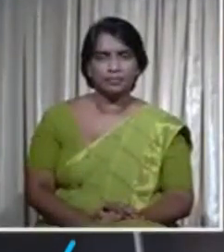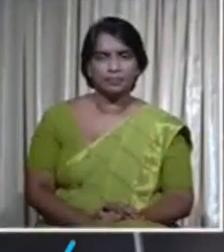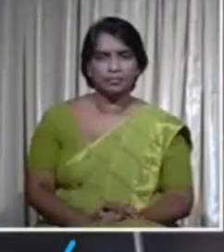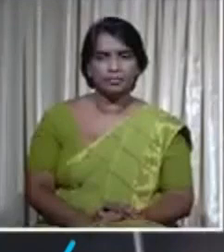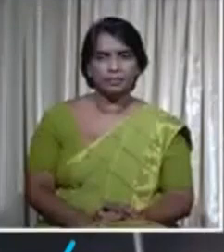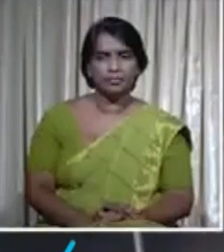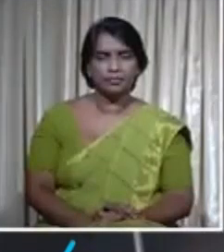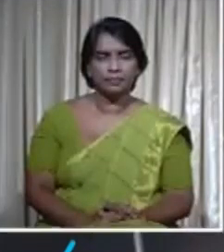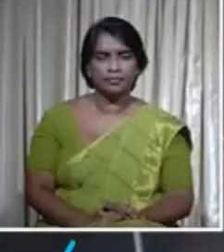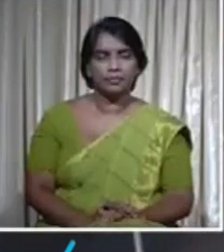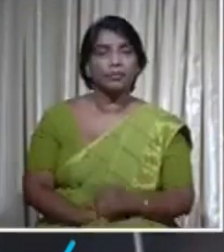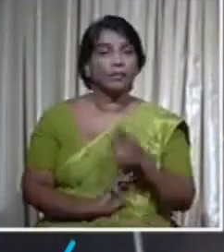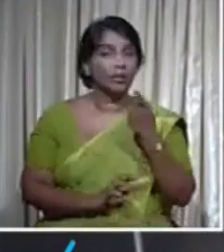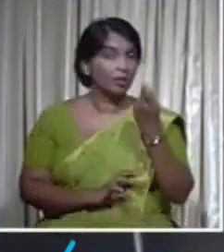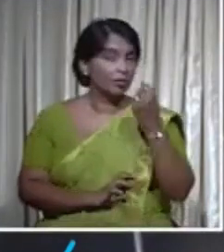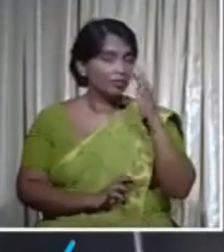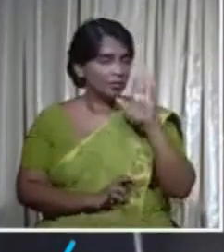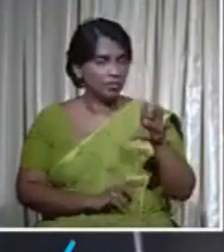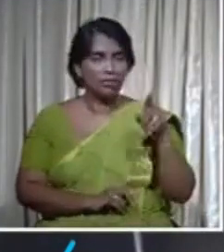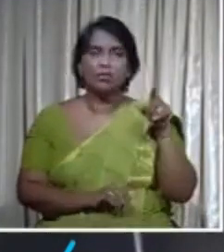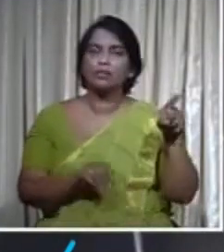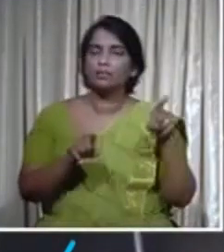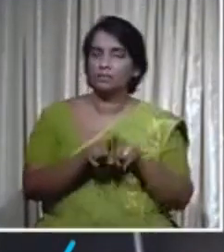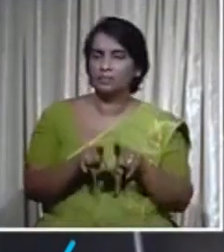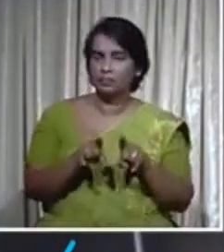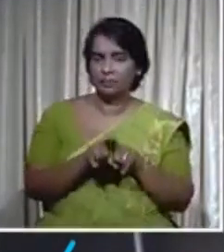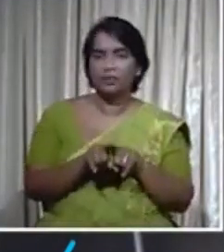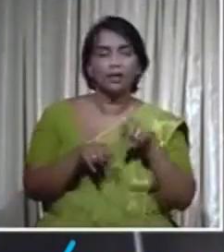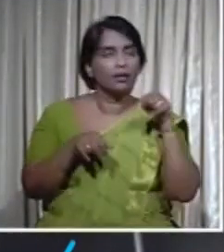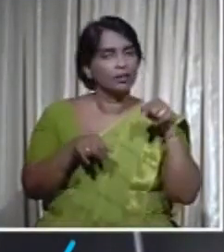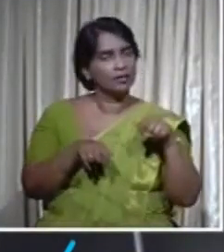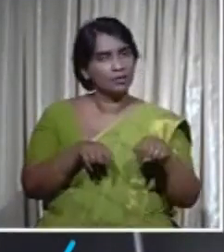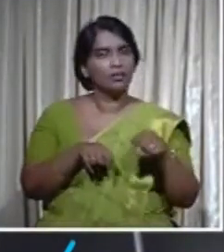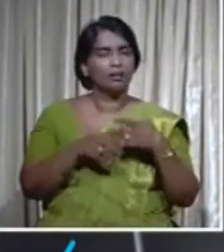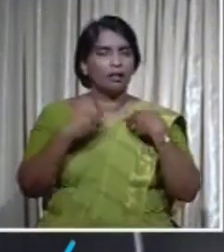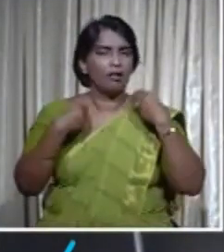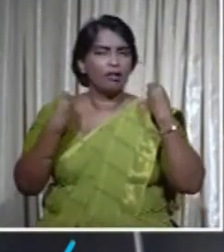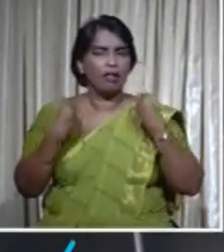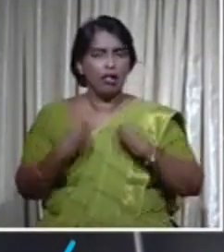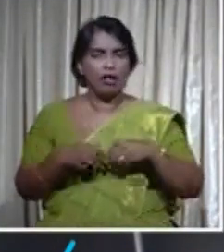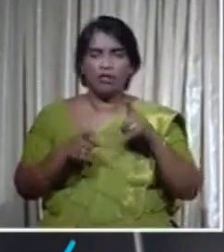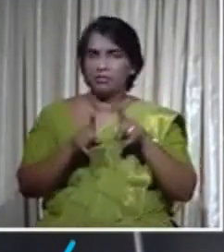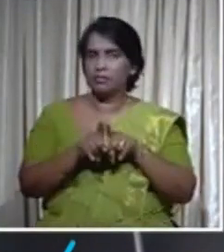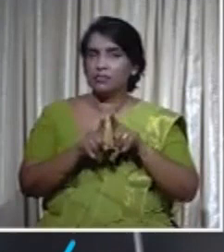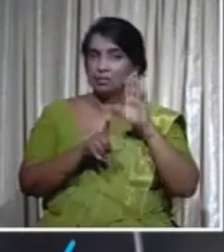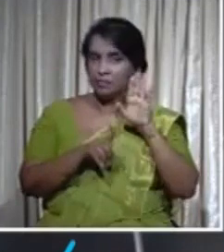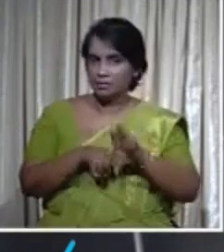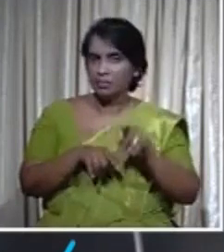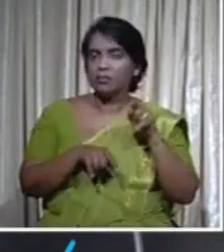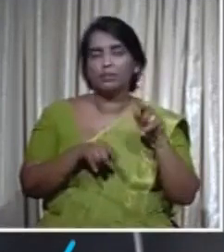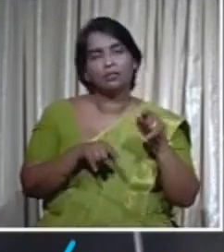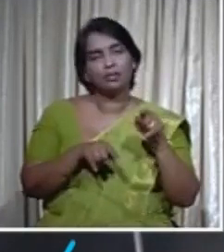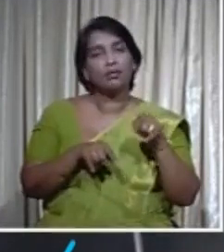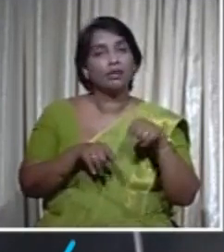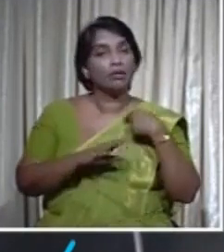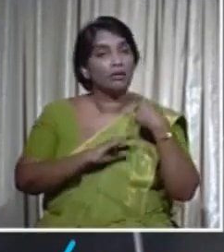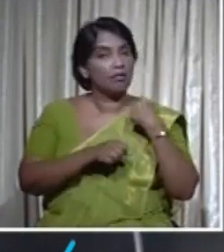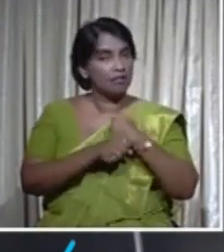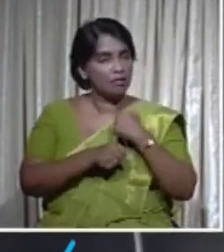பொருளாதார ரீதியிலே ஒரு வீழ்ச்சியை கண்டு கொண்டிருக்கின்ற இந்த அரசு இந்த வரவு செலவு